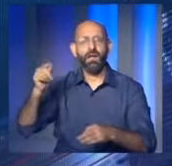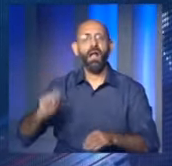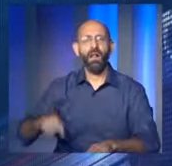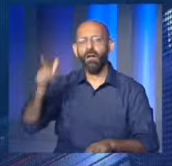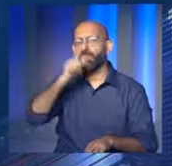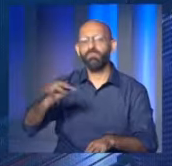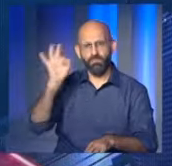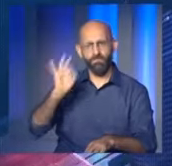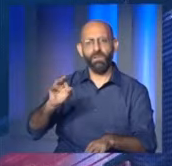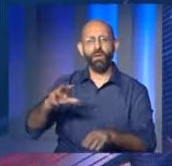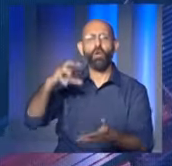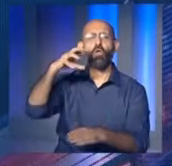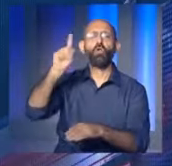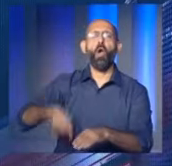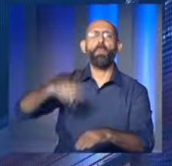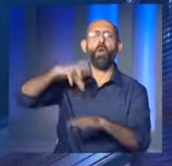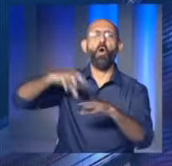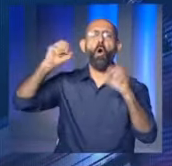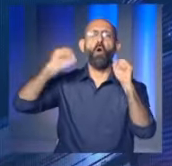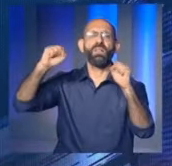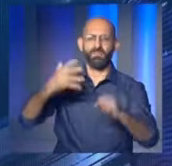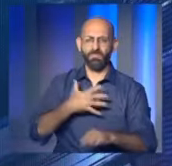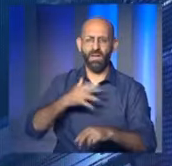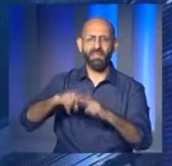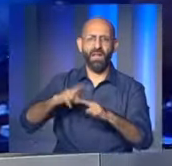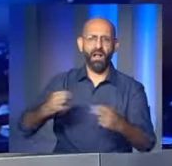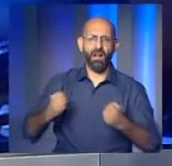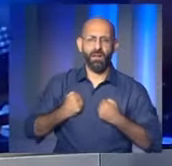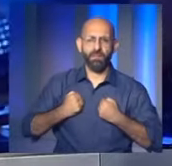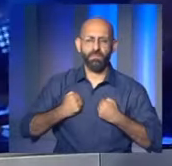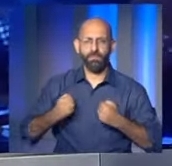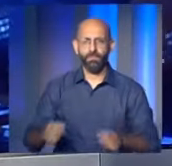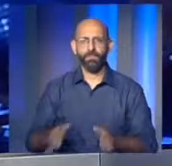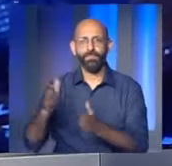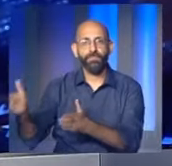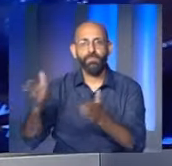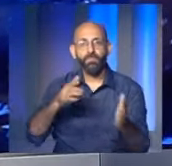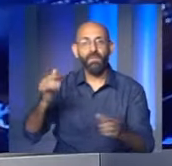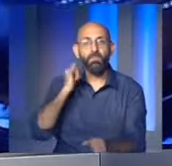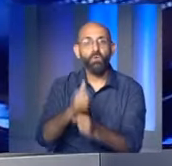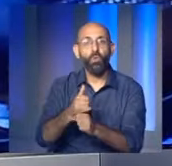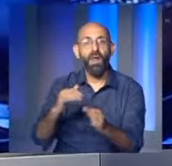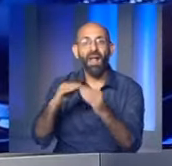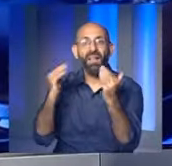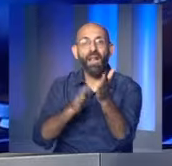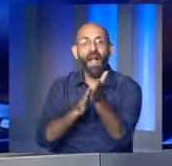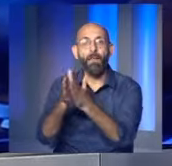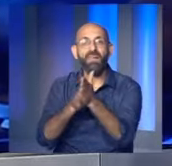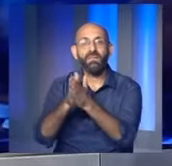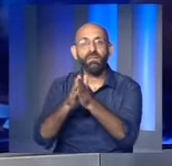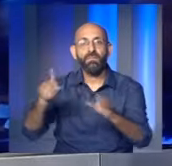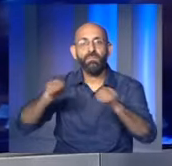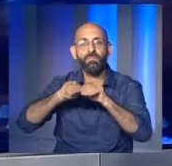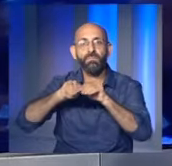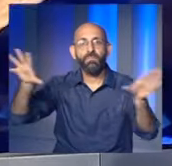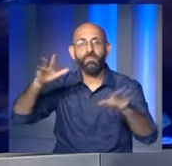غدا الأربعاء لمناسبة ما يسمى إسرائيليا بيوم القدس. من ناحيته، قال غازي حمد وهو المتحدث باسم حركة